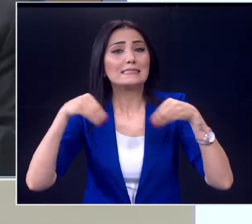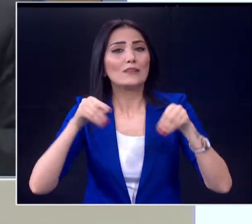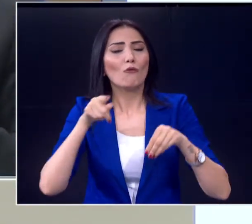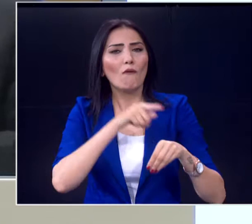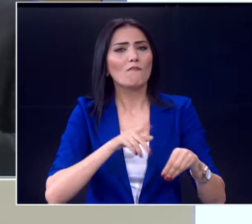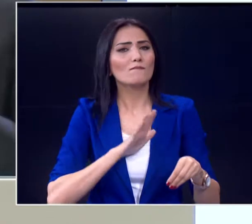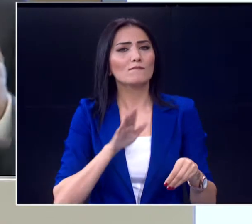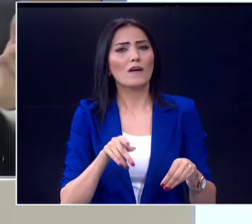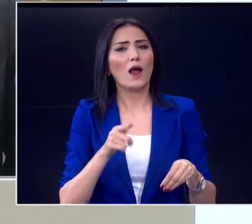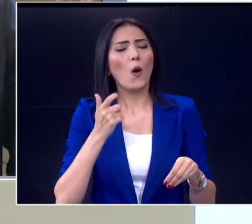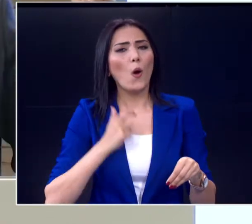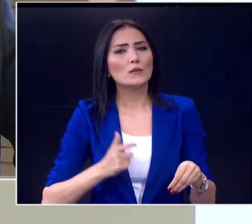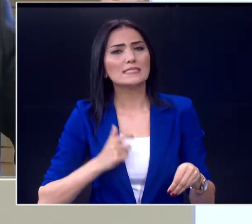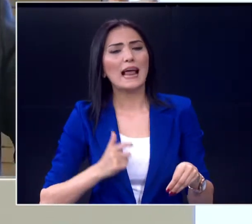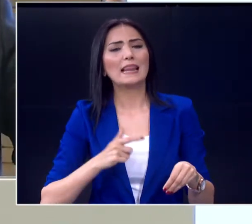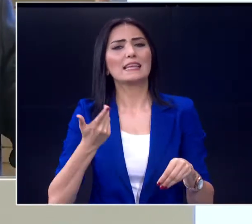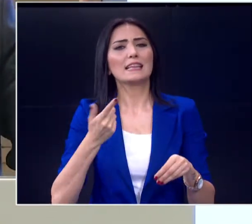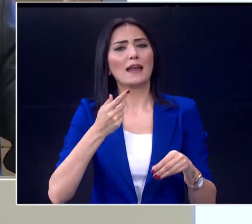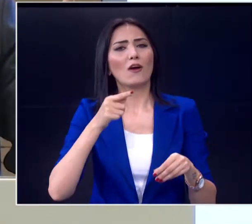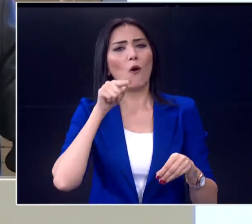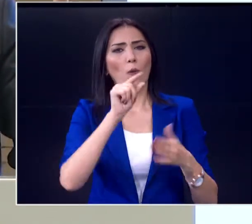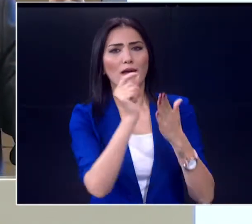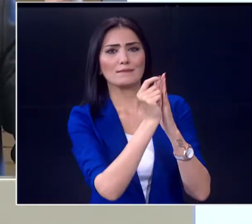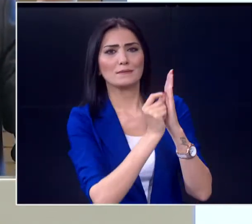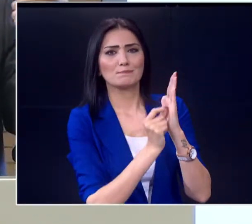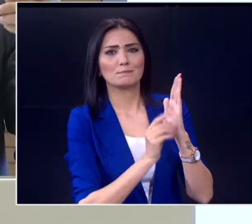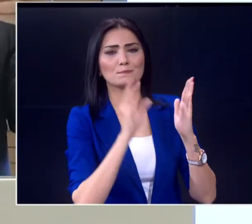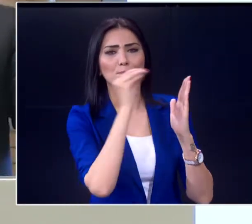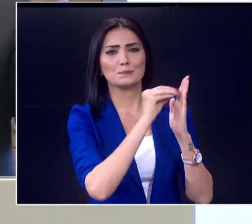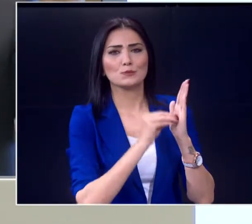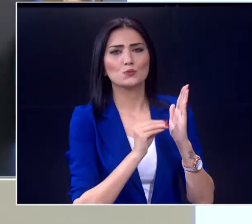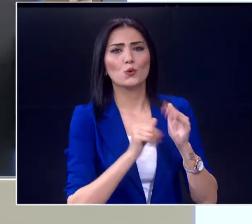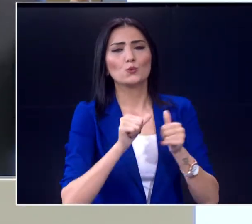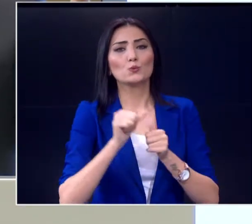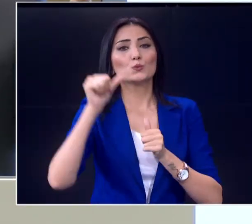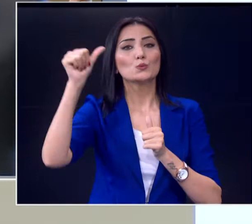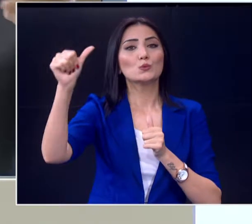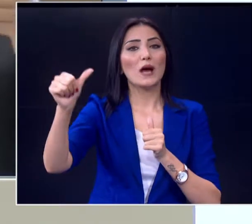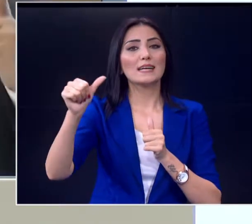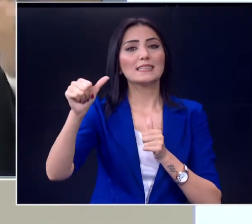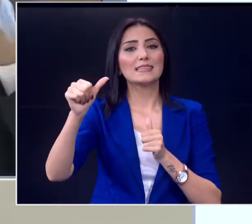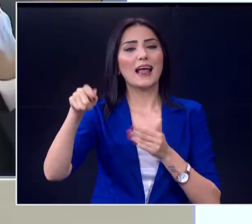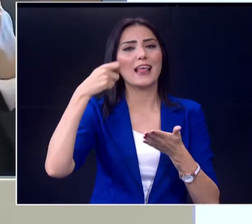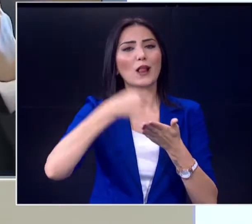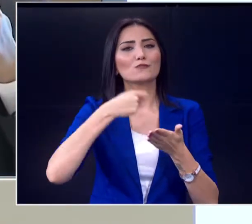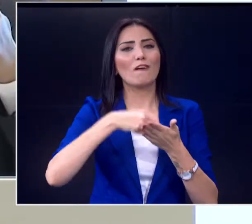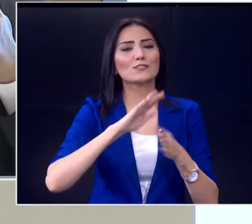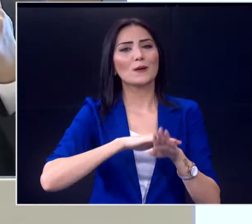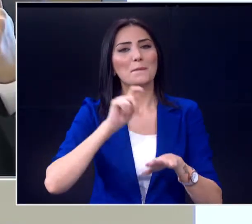satıyorsun, özellikleri orada yazacak, uzaktan alışveriş